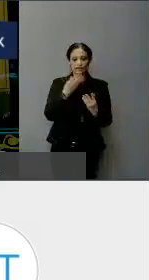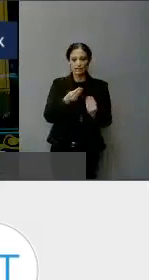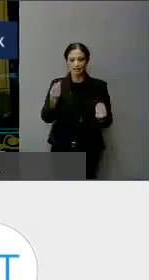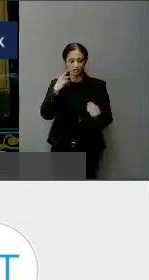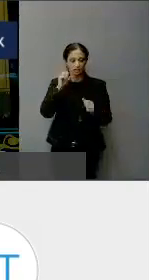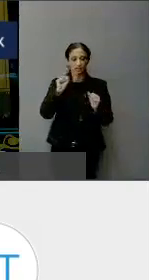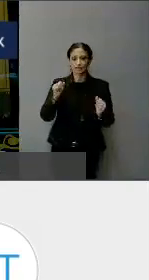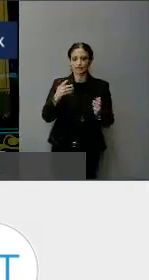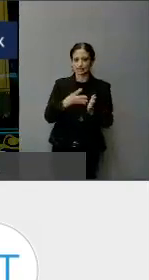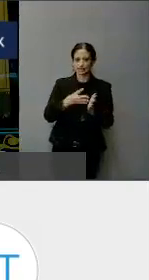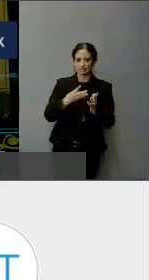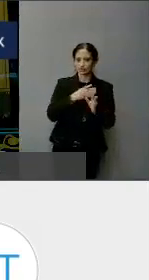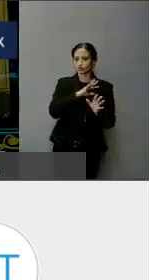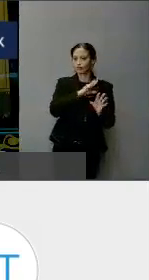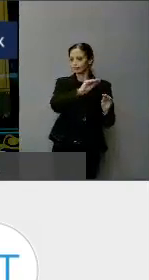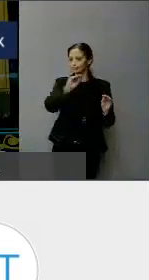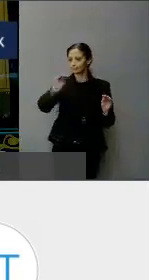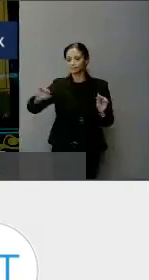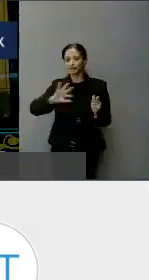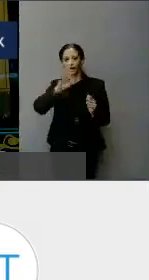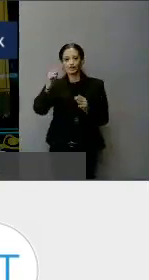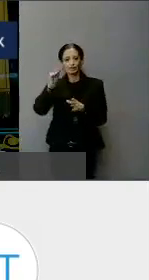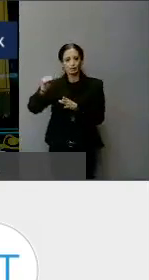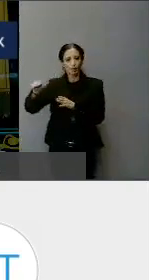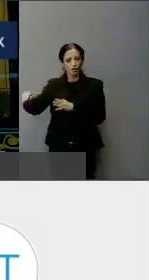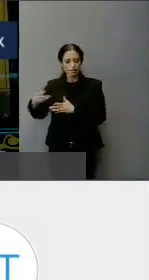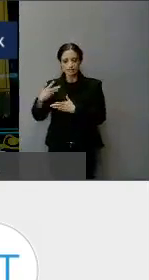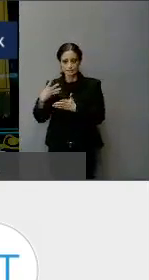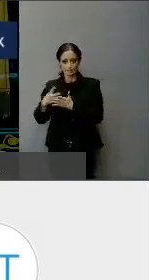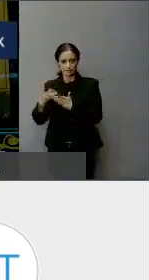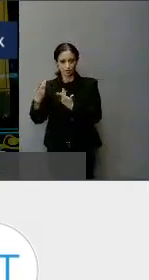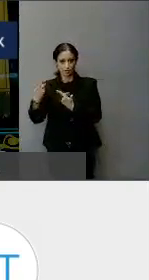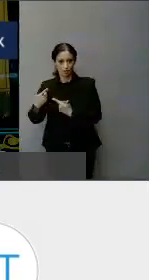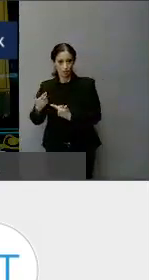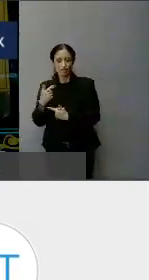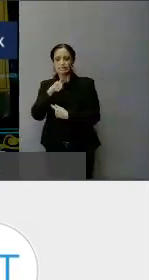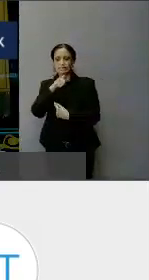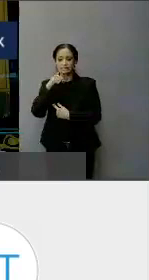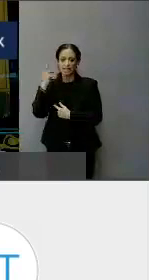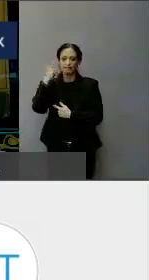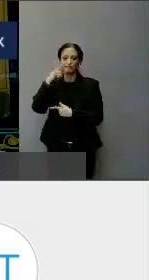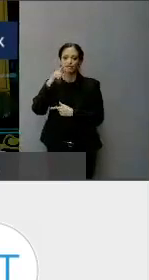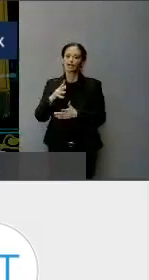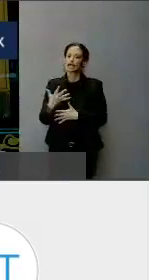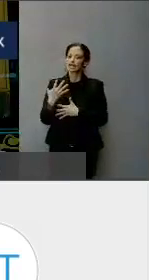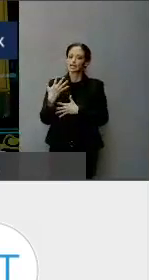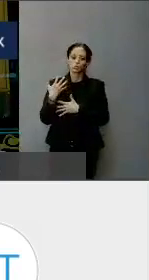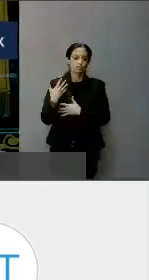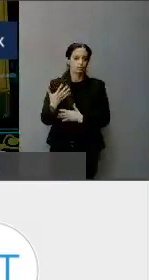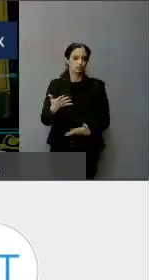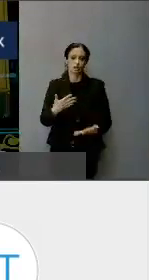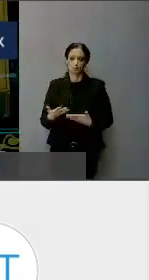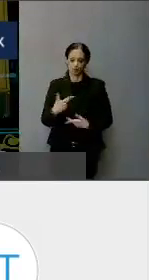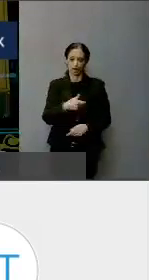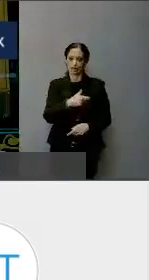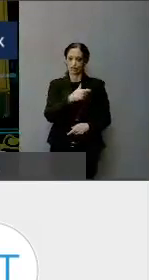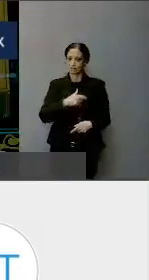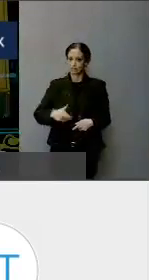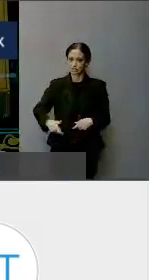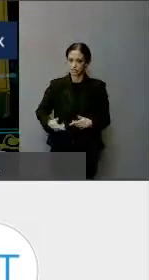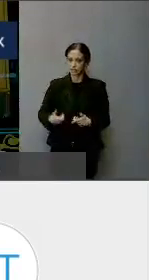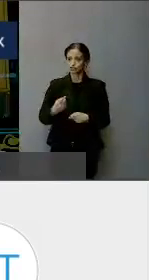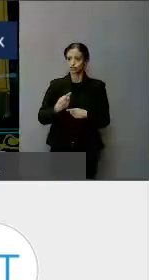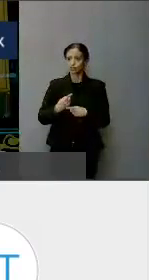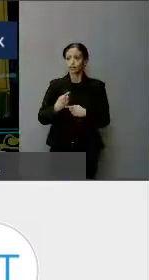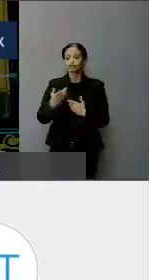l'impossibilità che potrebbero cedere nuova accoglienze rilevato che serve un'assunzione di responsabilità immediata da parte dei sindaci che sono